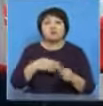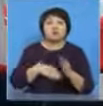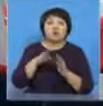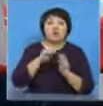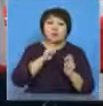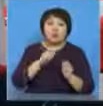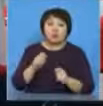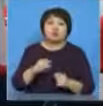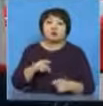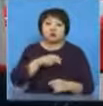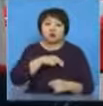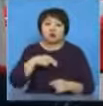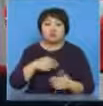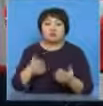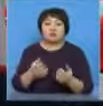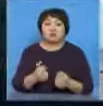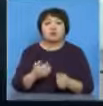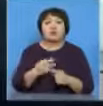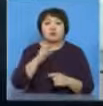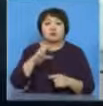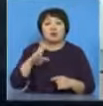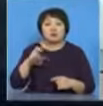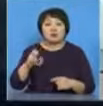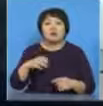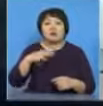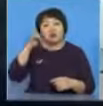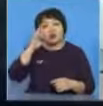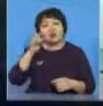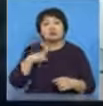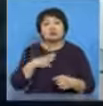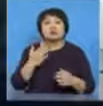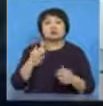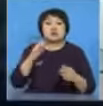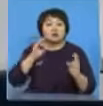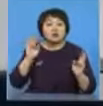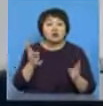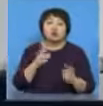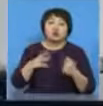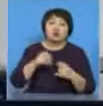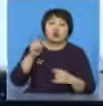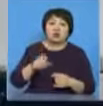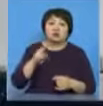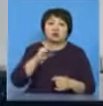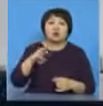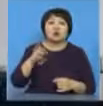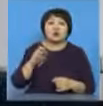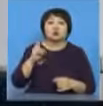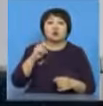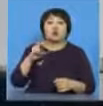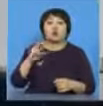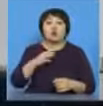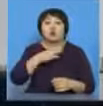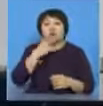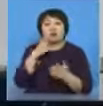Үздіктер марапатталып, төс белгіге ие болды. Бердібек Сапарбаев, қазақ елін күллі әлемге әйгілі еткен жерлесіміз Димаш Құдайбергеновті